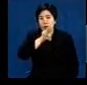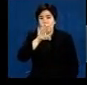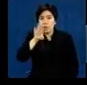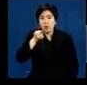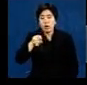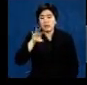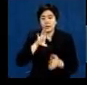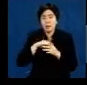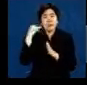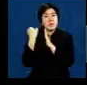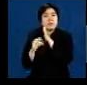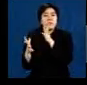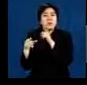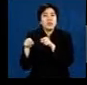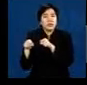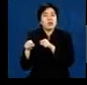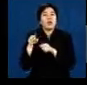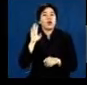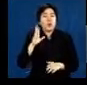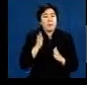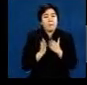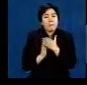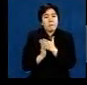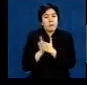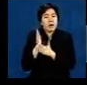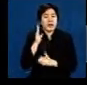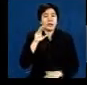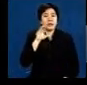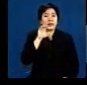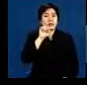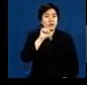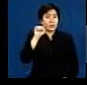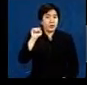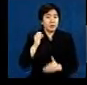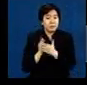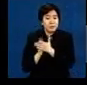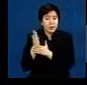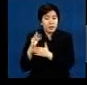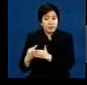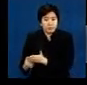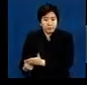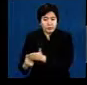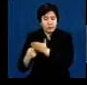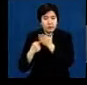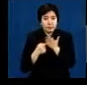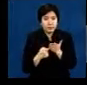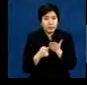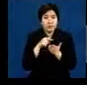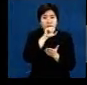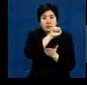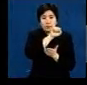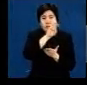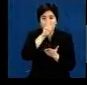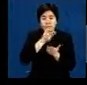ณาของสมาชิกสภาผู้แทนราษฎรเสร็จแล้วนั้นได้มีการนำเสนอสู่การพิจารณาของวุฒิสภ